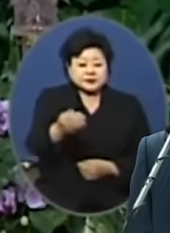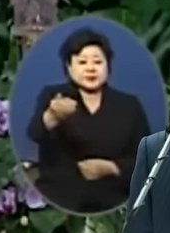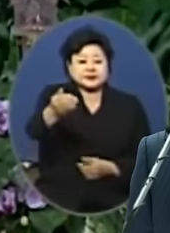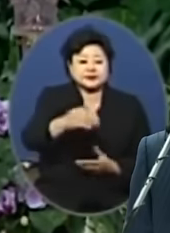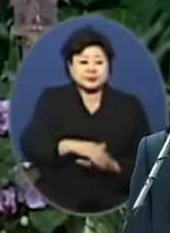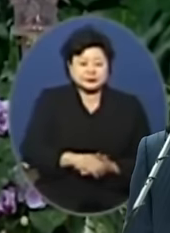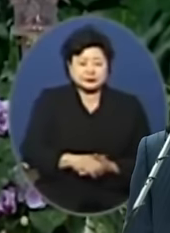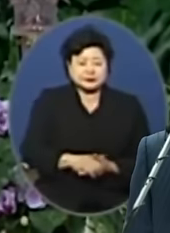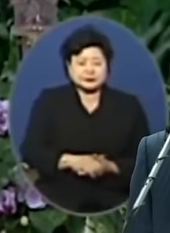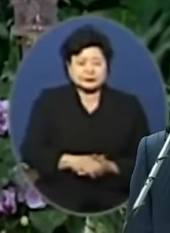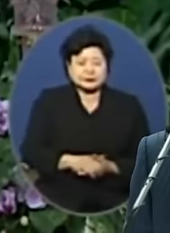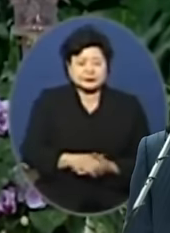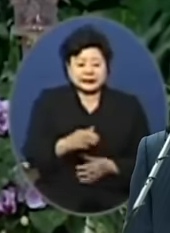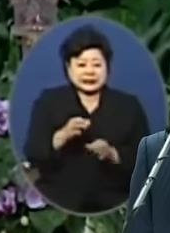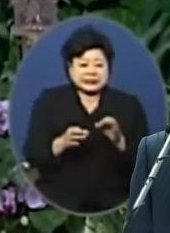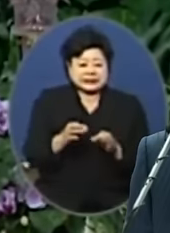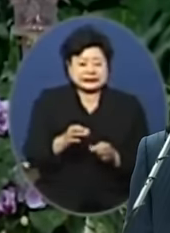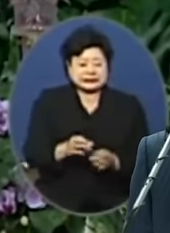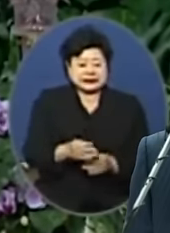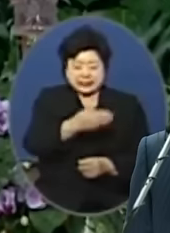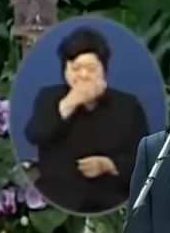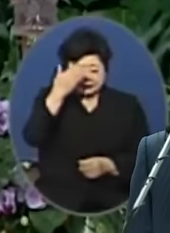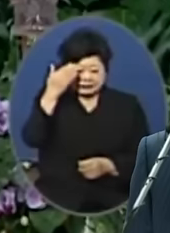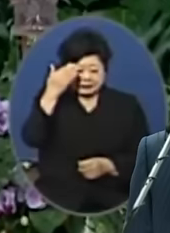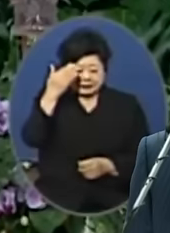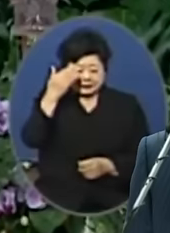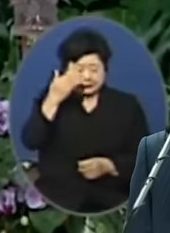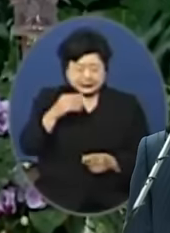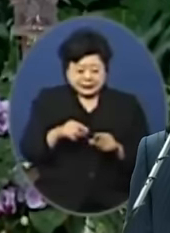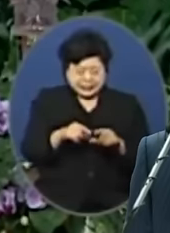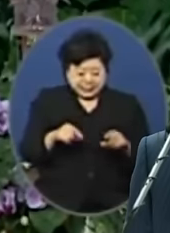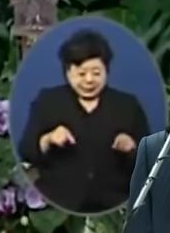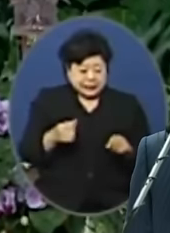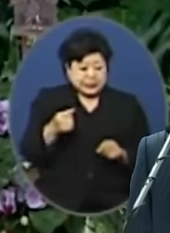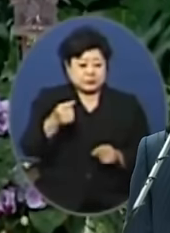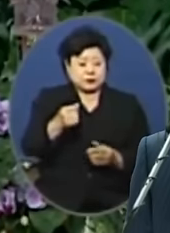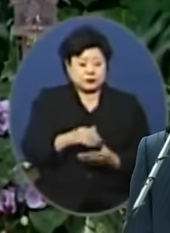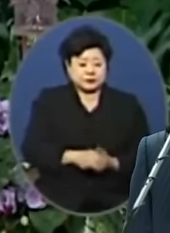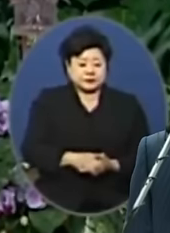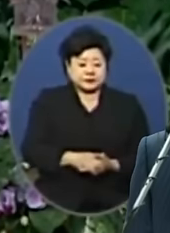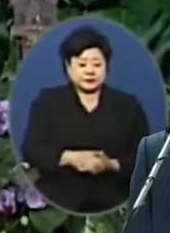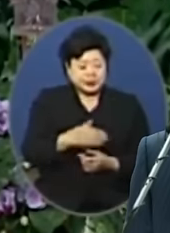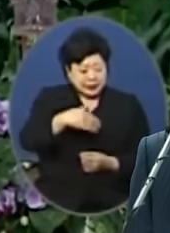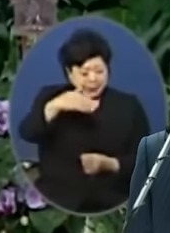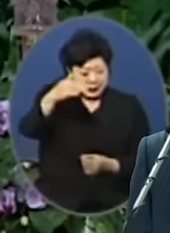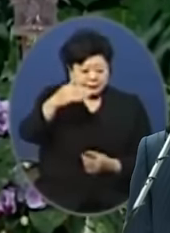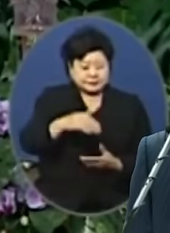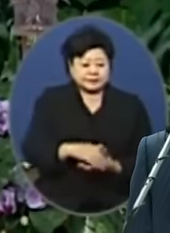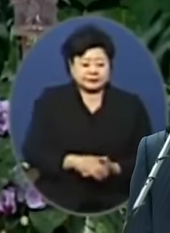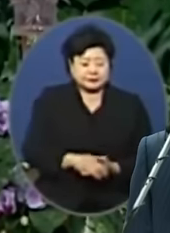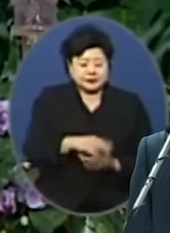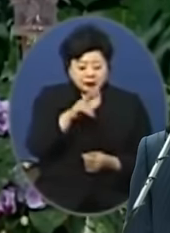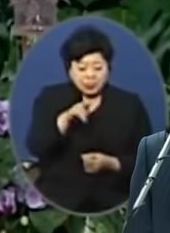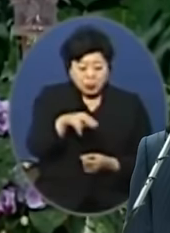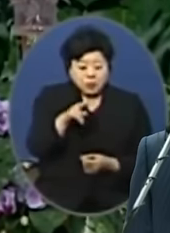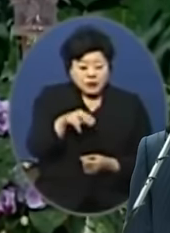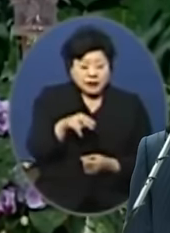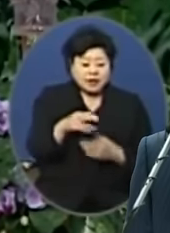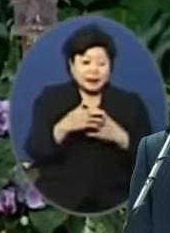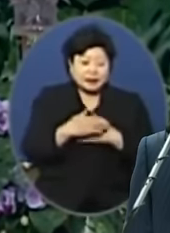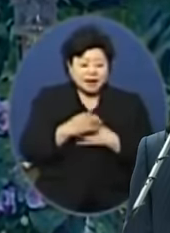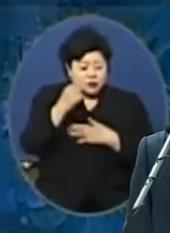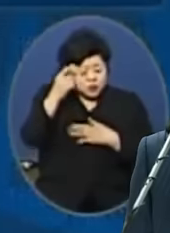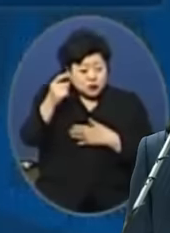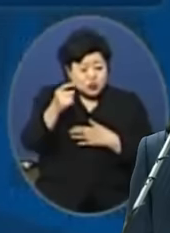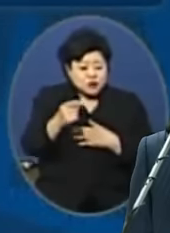주었습니다. 세일스맨 젊은이에게 이 카드를 가지고서 가라. 그게 읽어보니까 나는